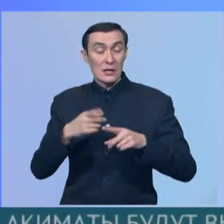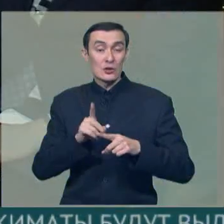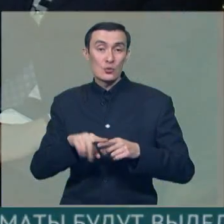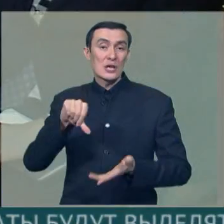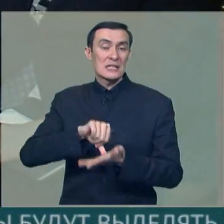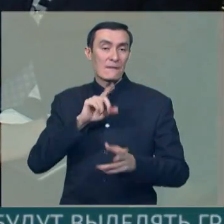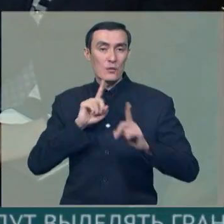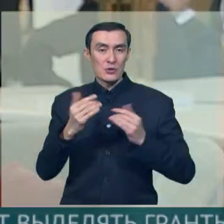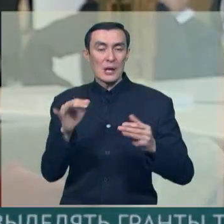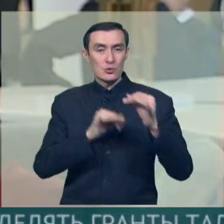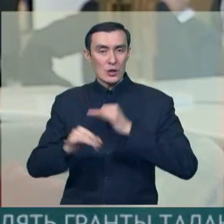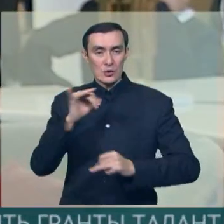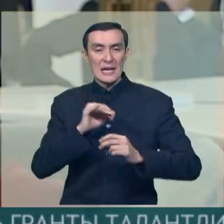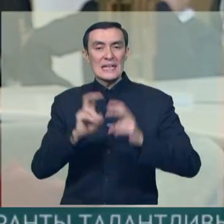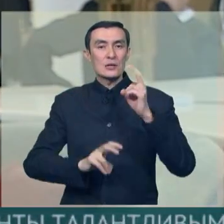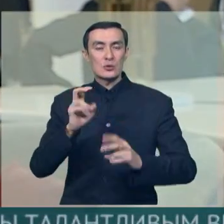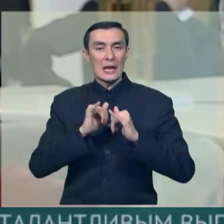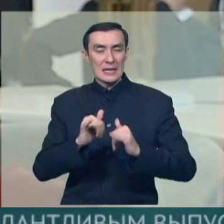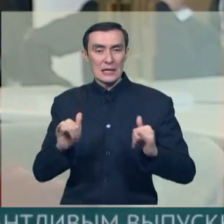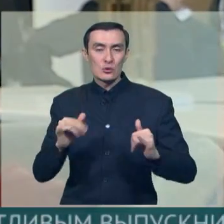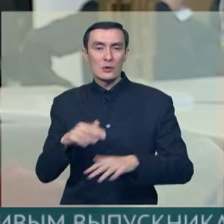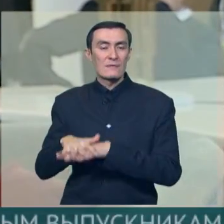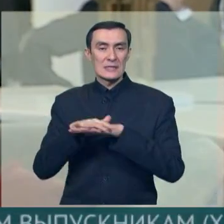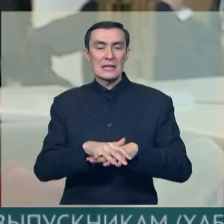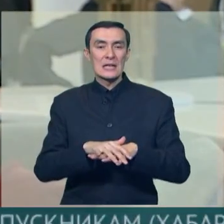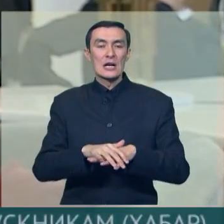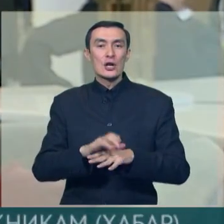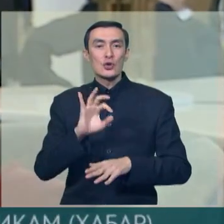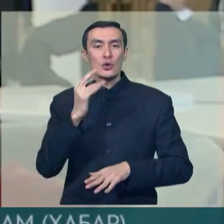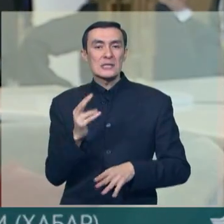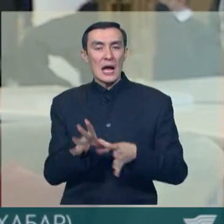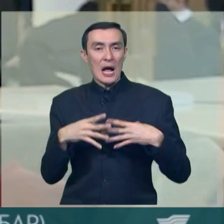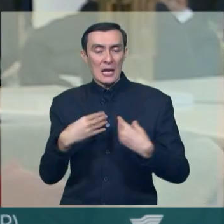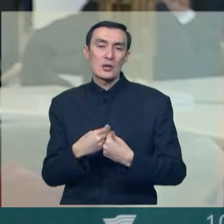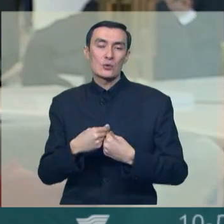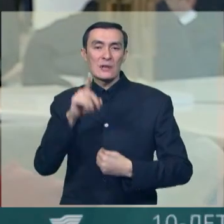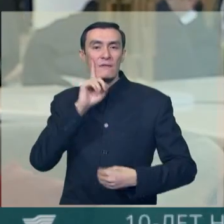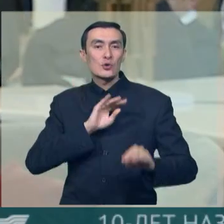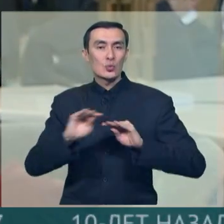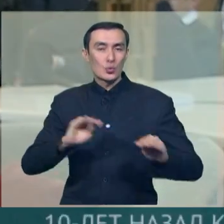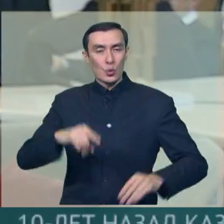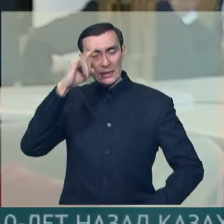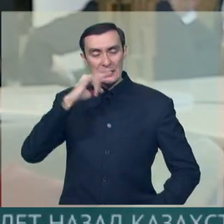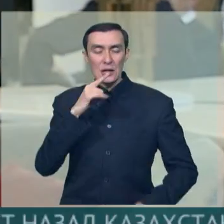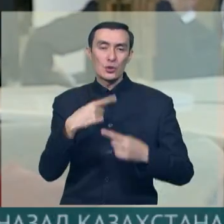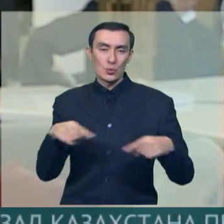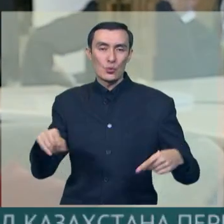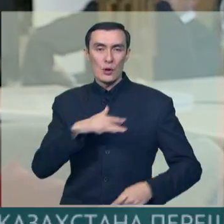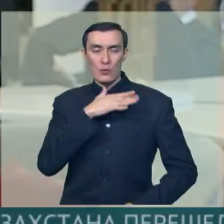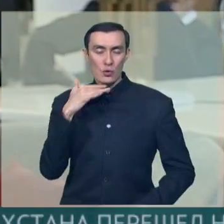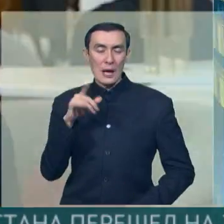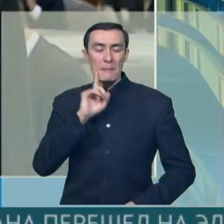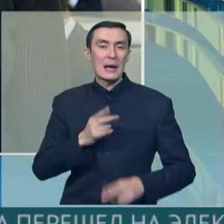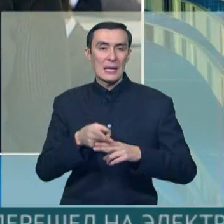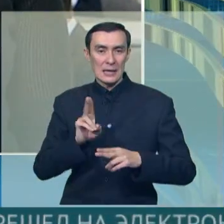форума обсуждают индустриализацию, инвестиции в производство и социальную инфраструктуру Казахстана, ну и многое другое. А пока у меня